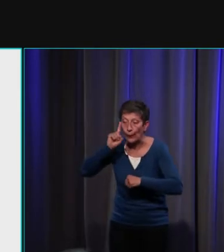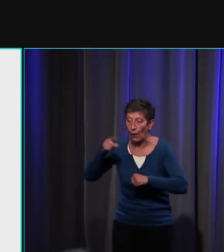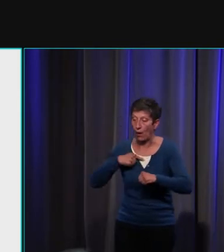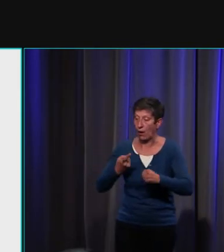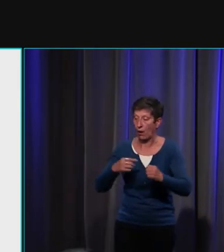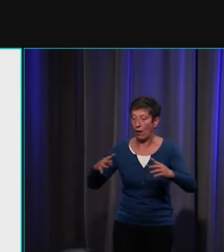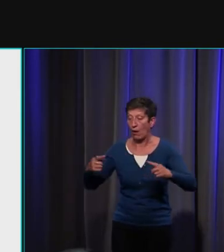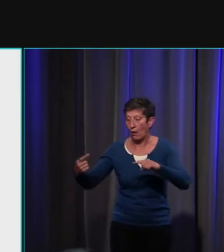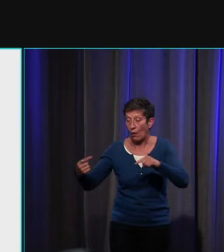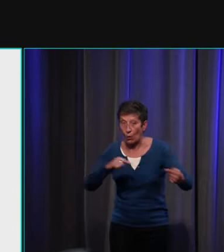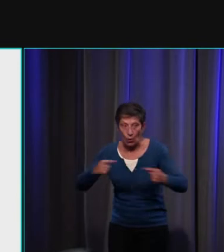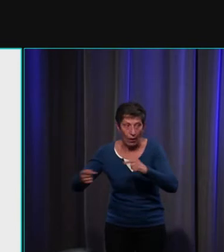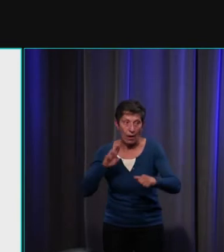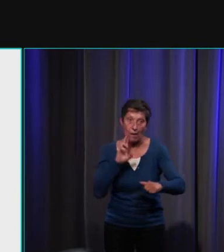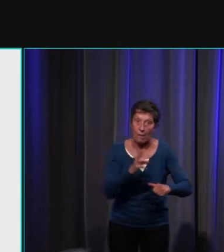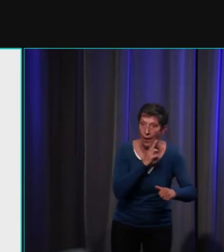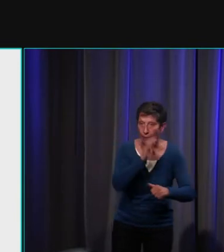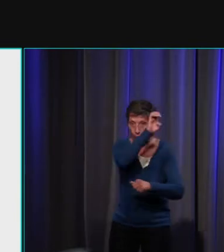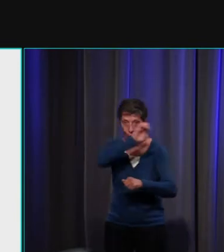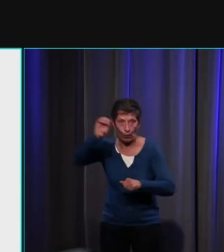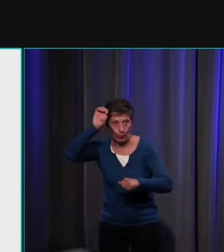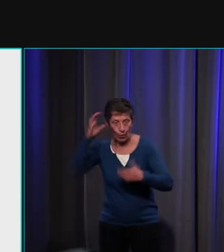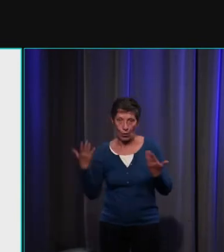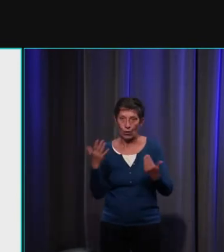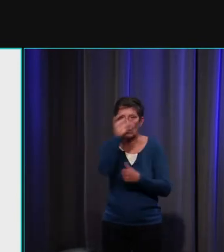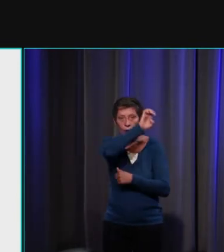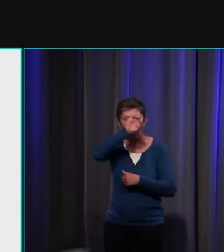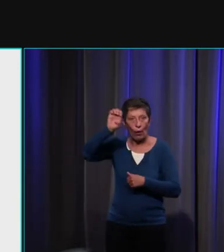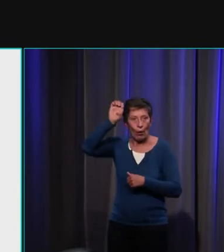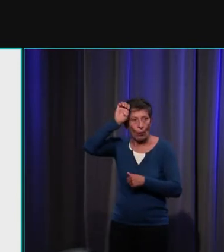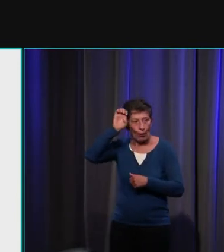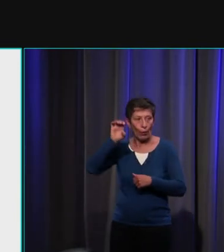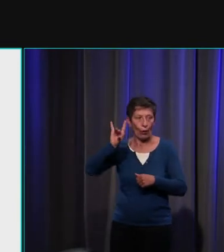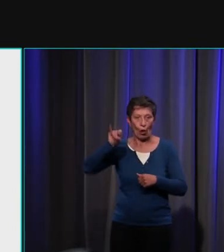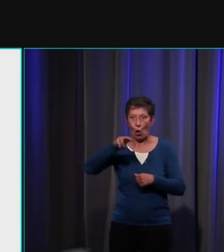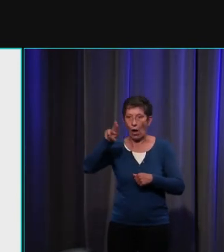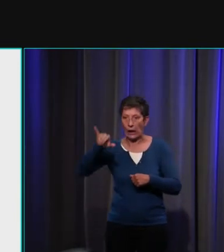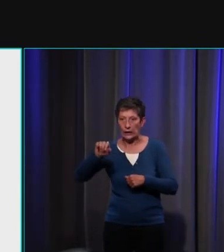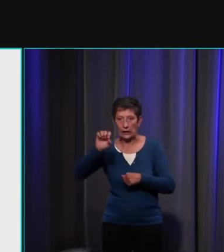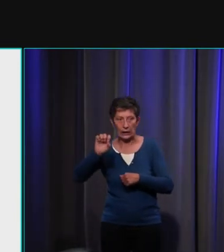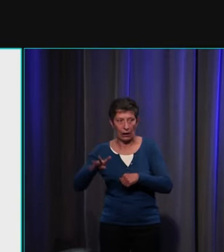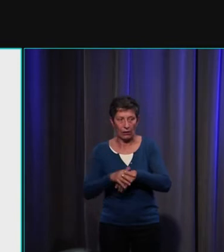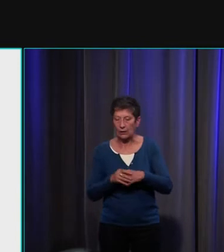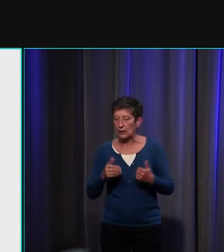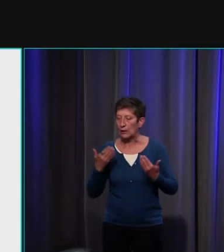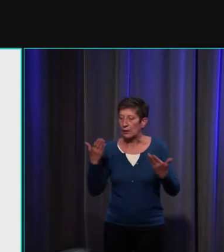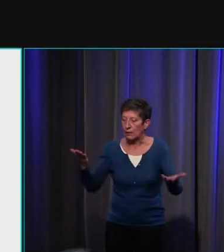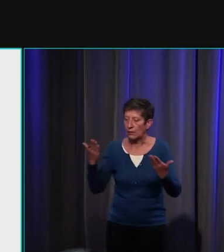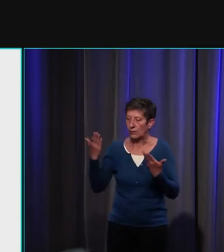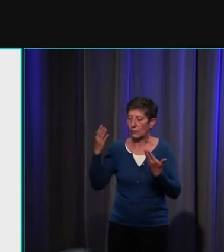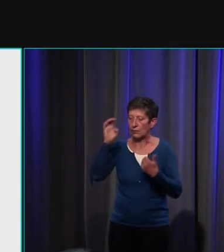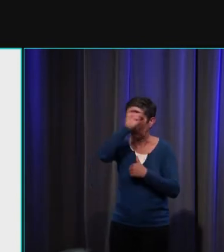lutte entre le pape et l'empereur en particulier l'empereur henri iv donc l'empereur romain